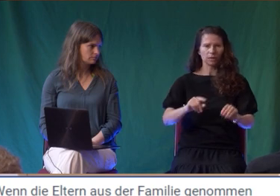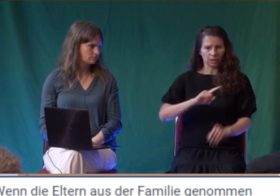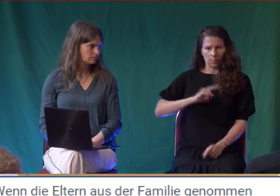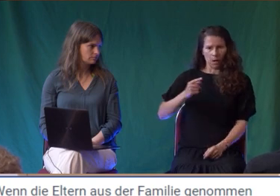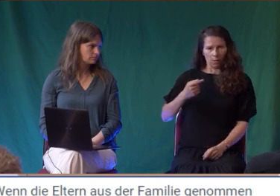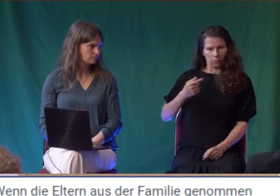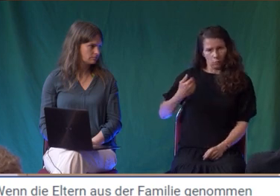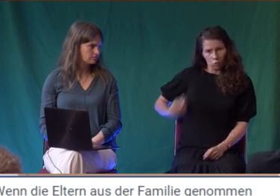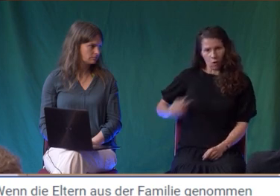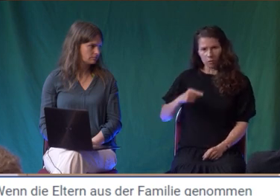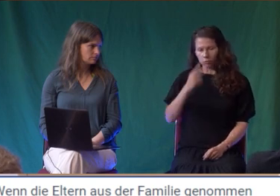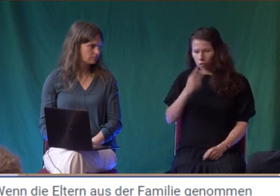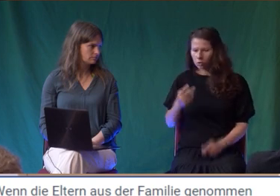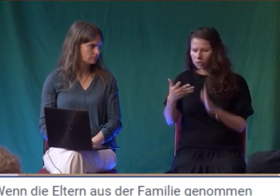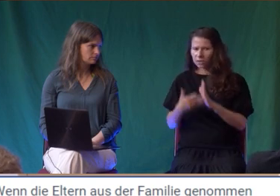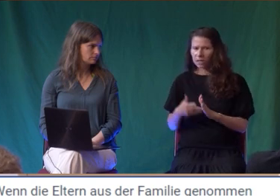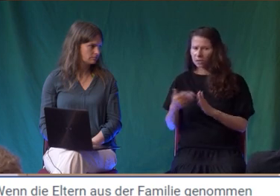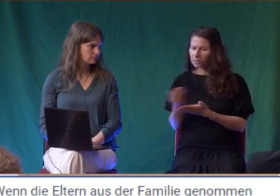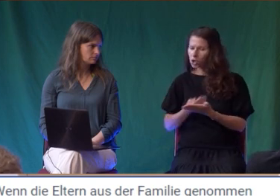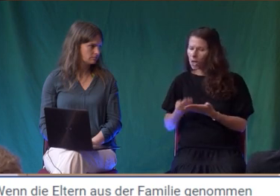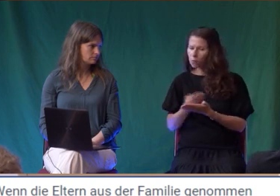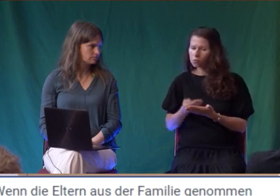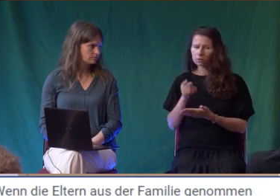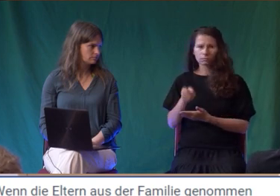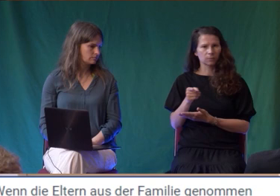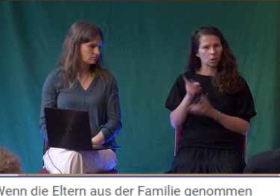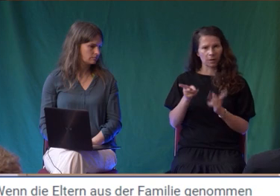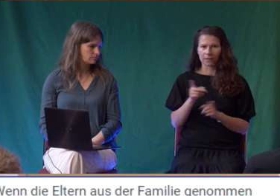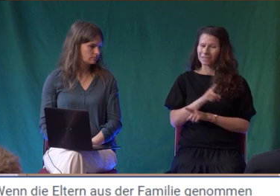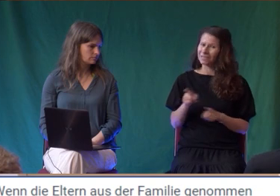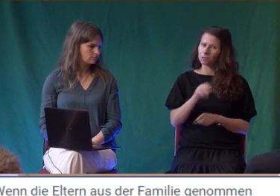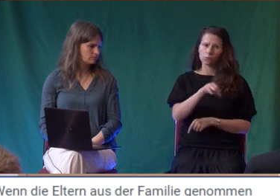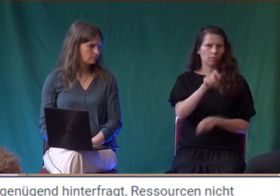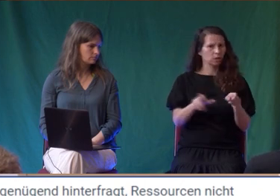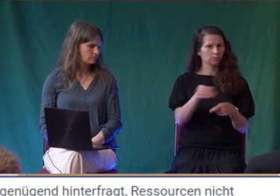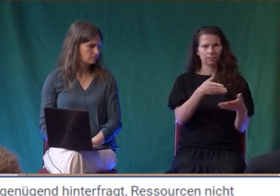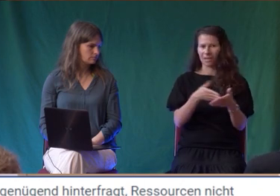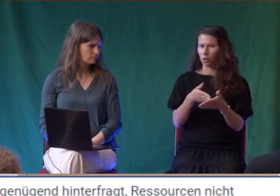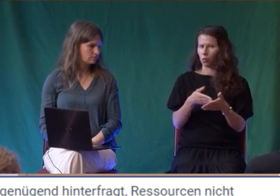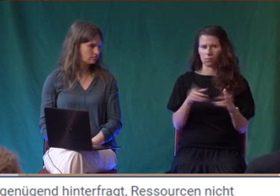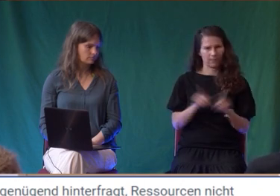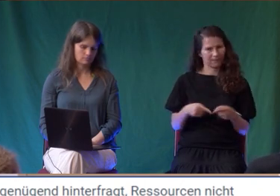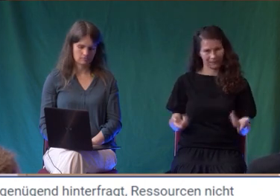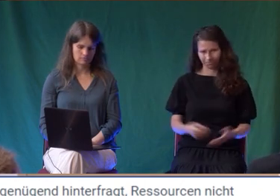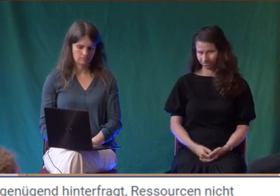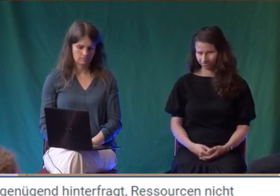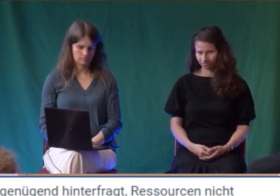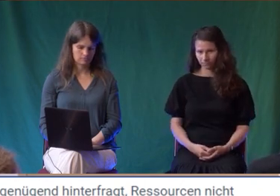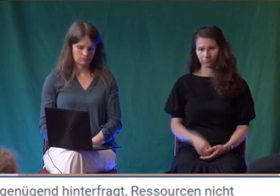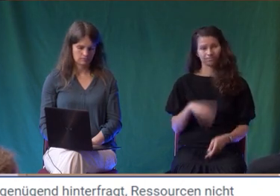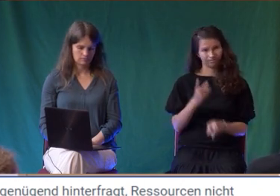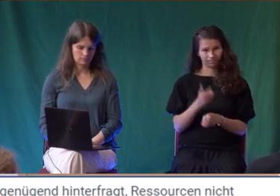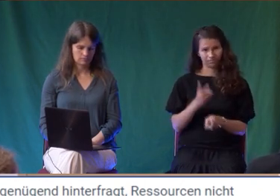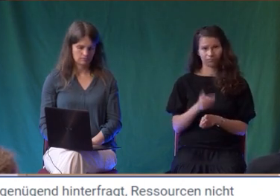mal zu gucken was zu den Test beschrieben wird wir sind in aller Regel nicht für Menschen mit Behinderung geeignet und wir finden immer wieder